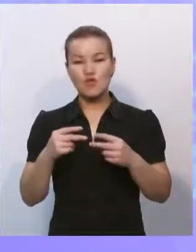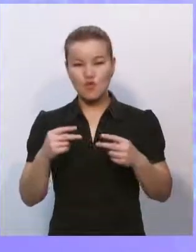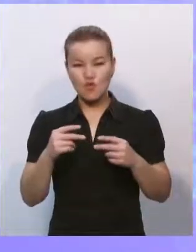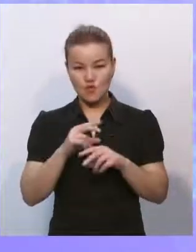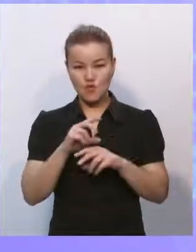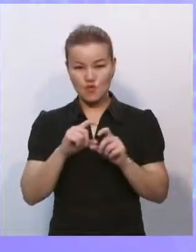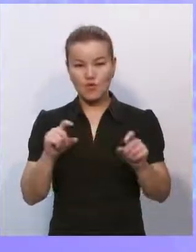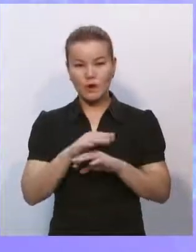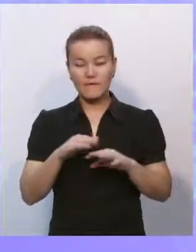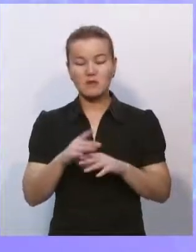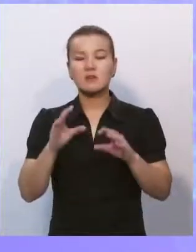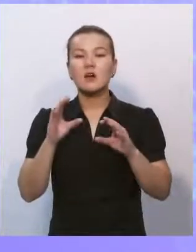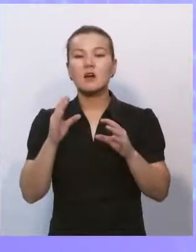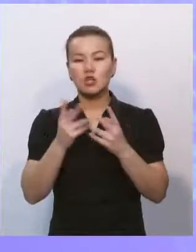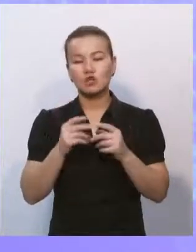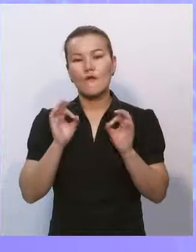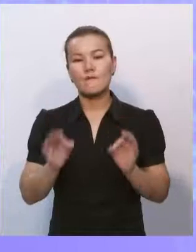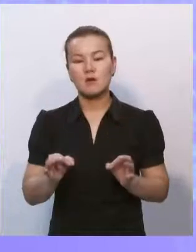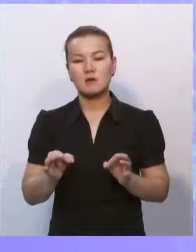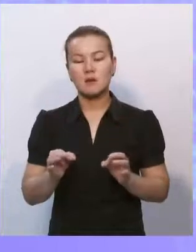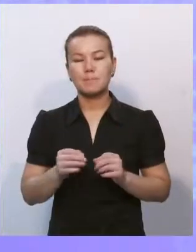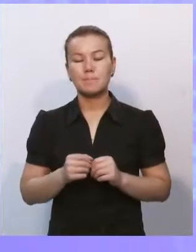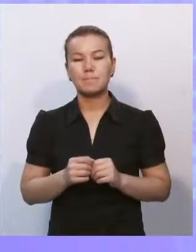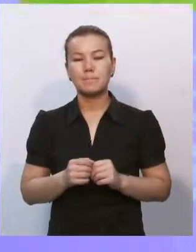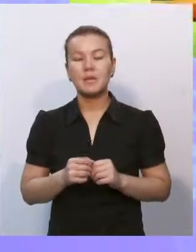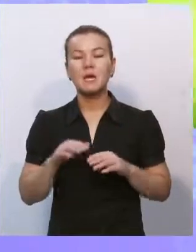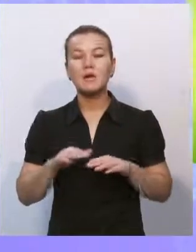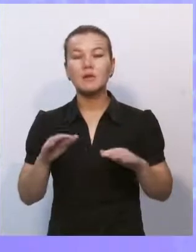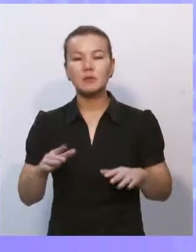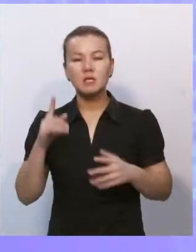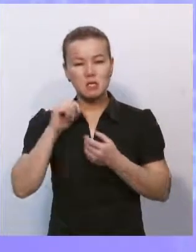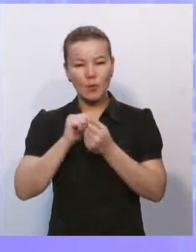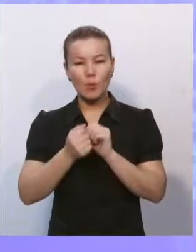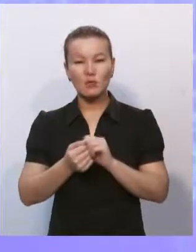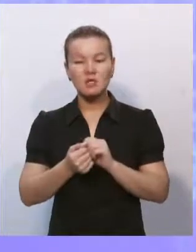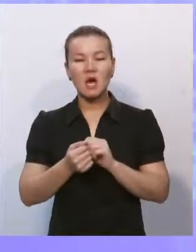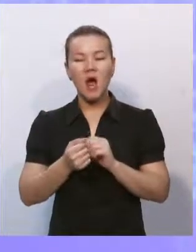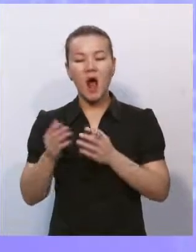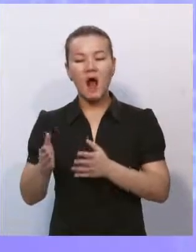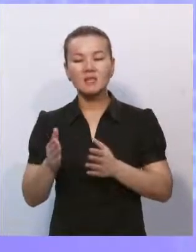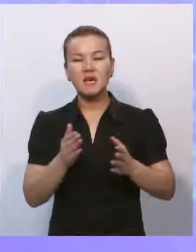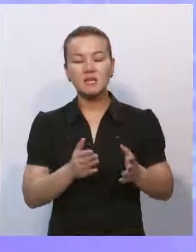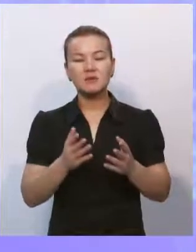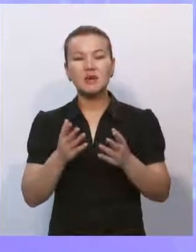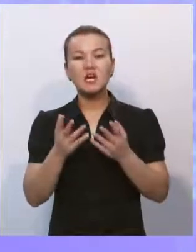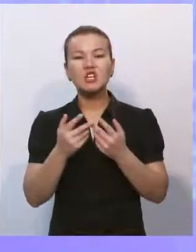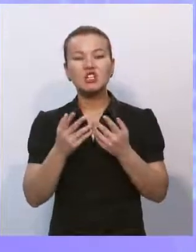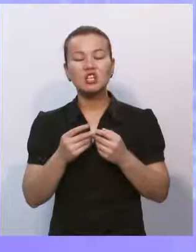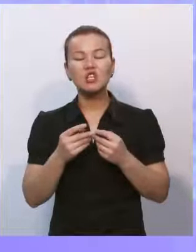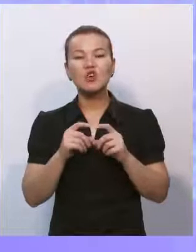решено верно ребята запомните алгоритм решение